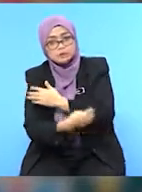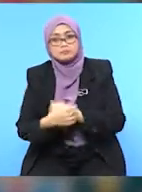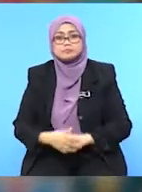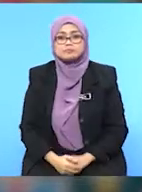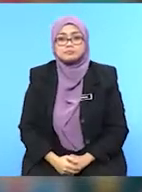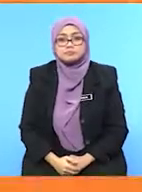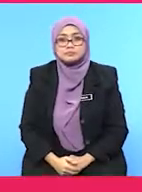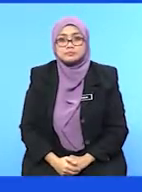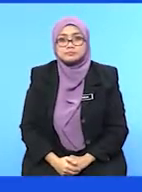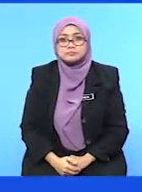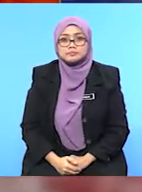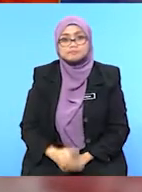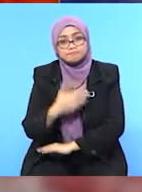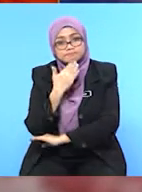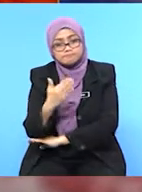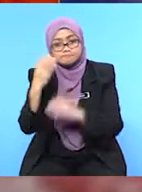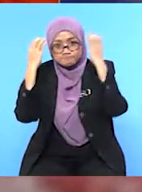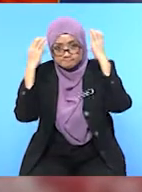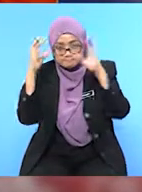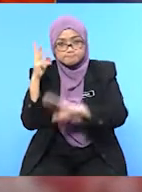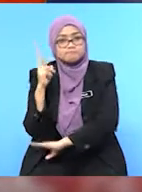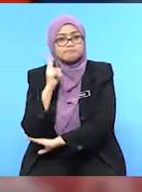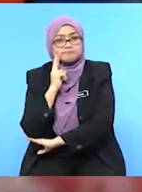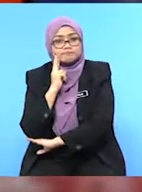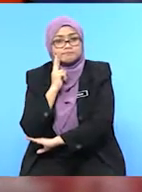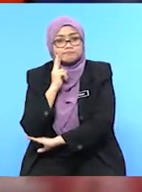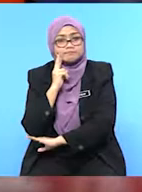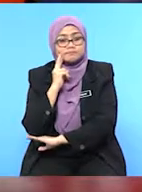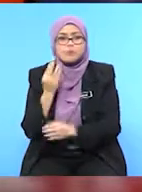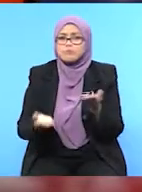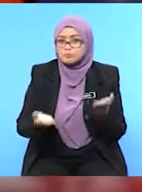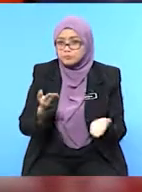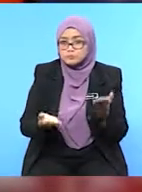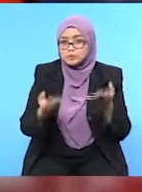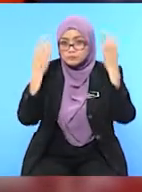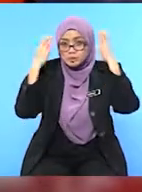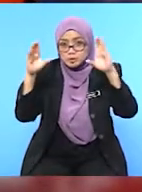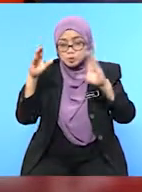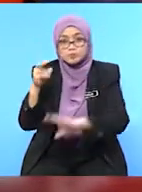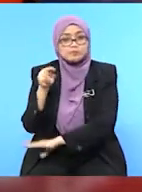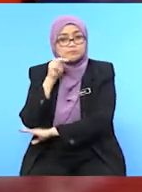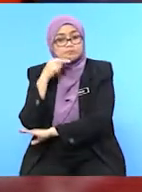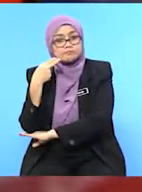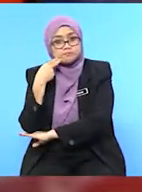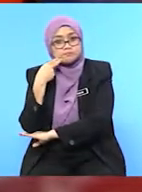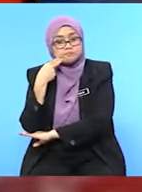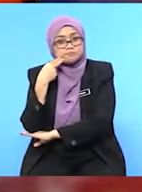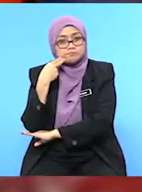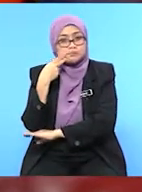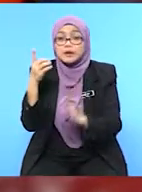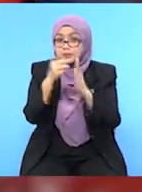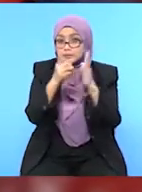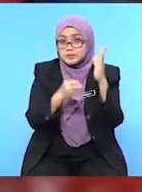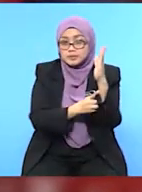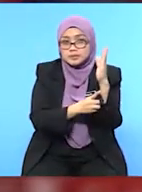yang berlainan semoga sukses terus tinggal Jadi mungkin bye itu akhir untuk dasar ini